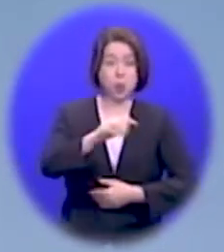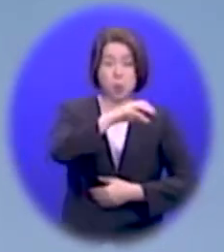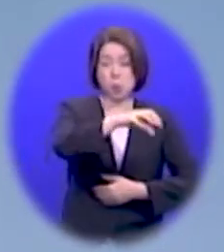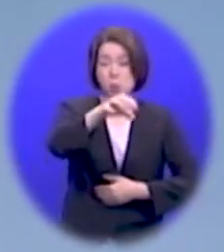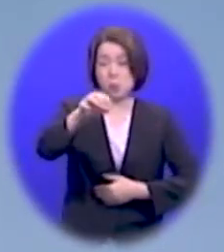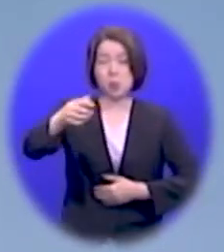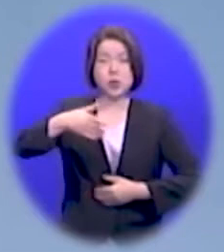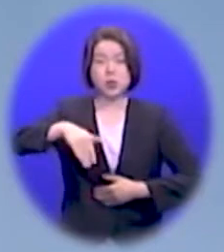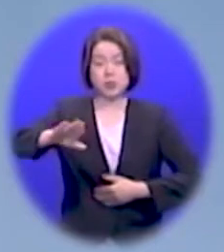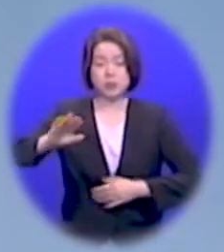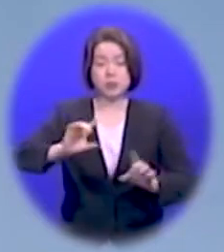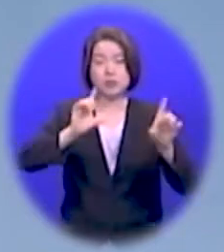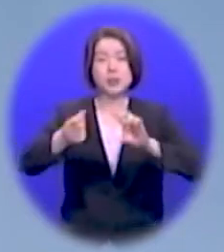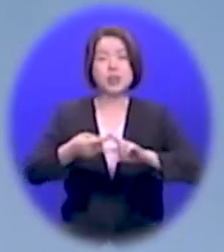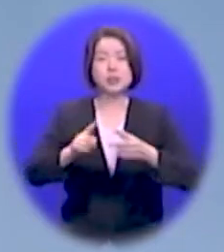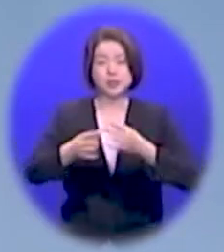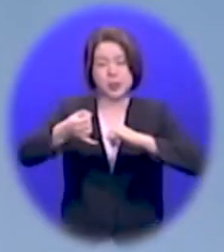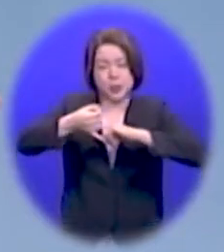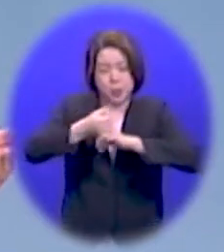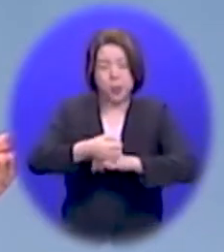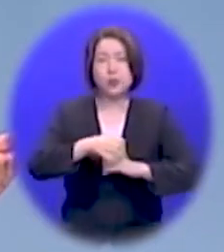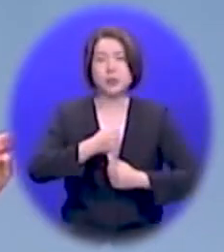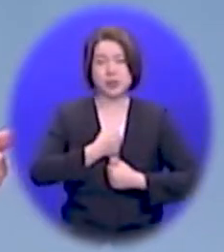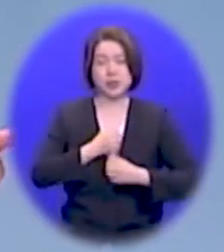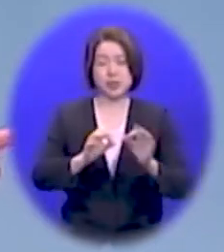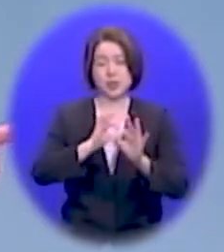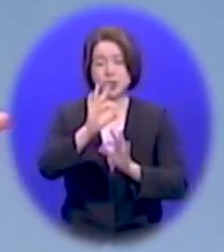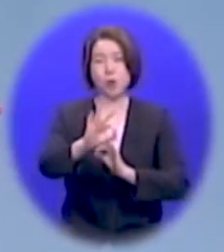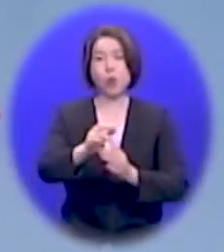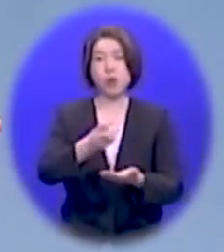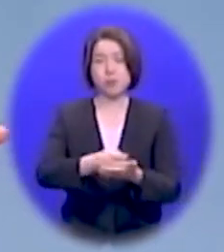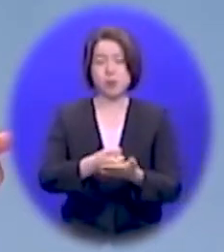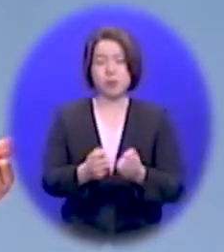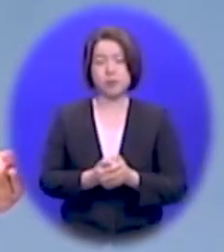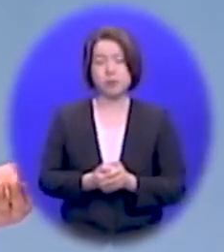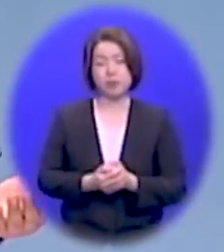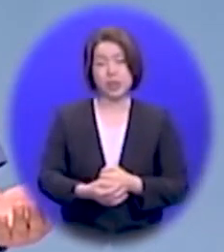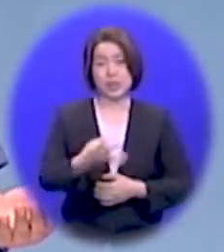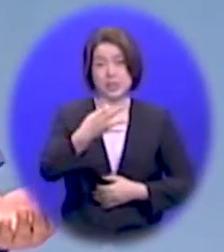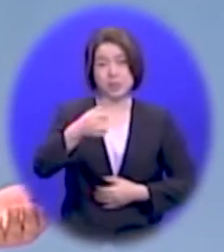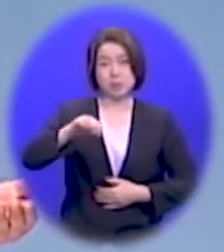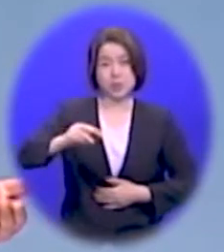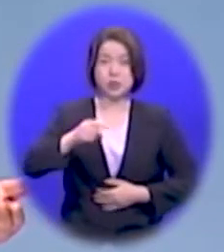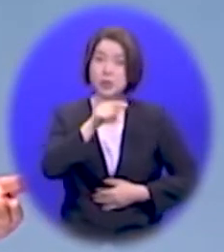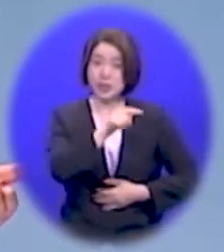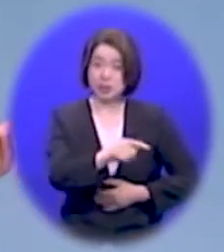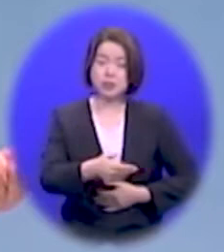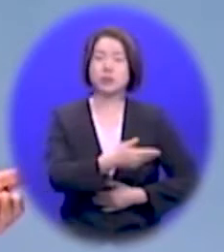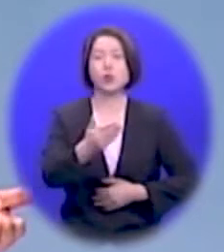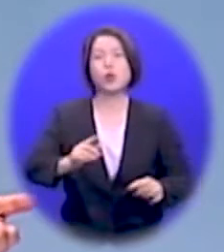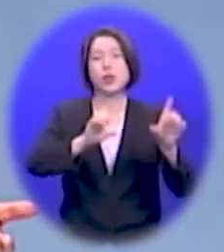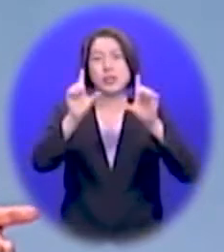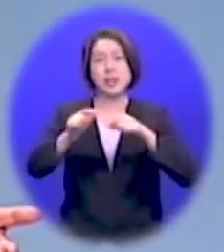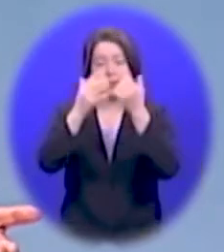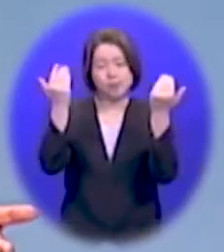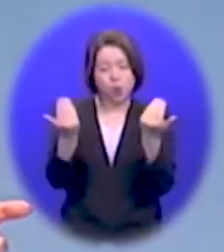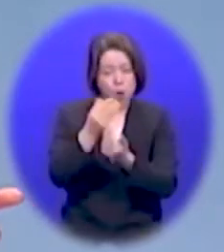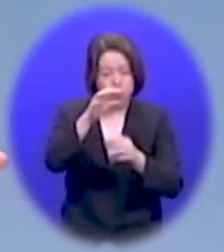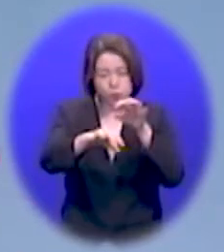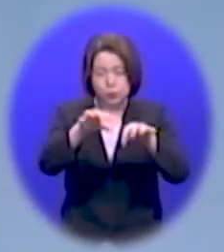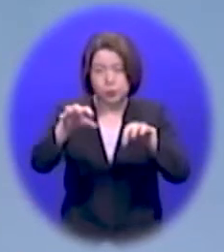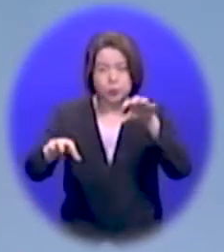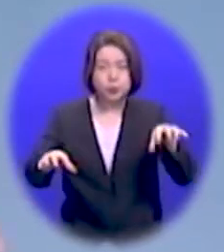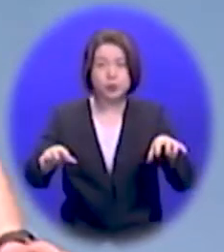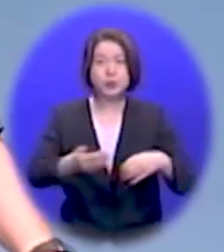살든지 반드시 지켜야 될 영원한 규례 라는 것 14절에 이것은 너희가 사는 모든 곳에서